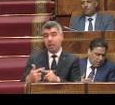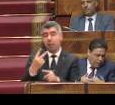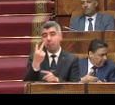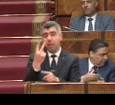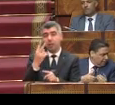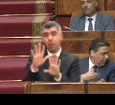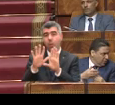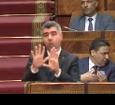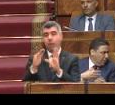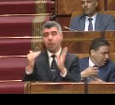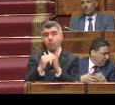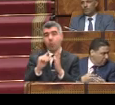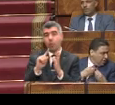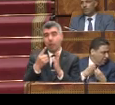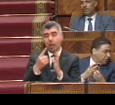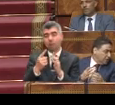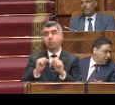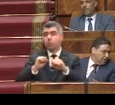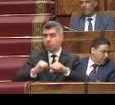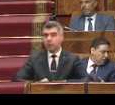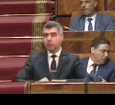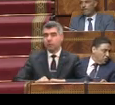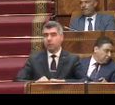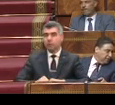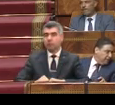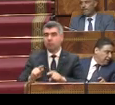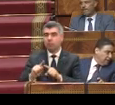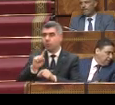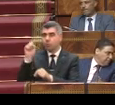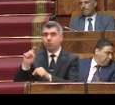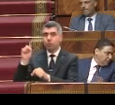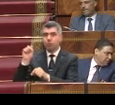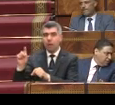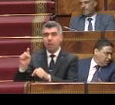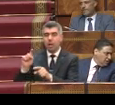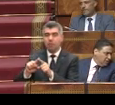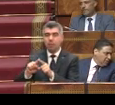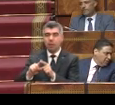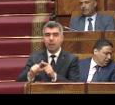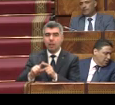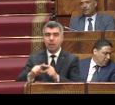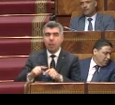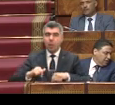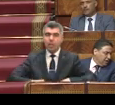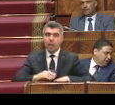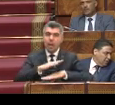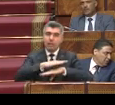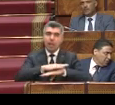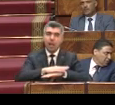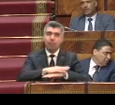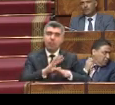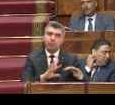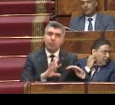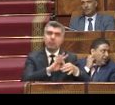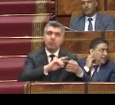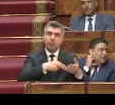الدرهم، ورغم وفاء جميع الشركاء بالتزاماتهم فإن الوزارة لم تلتزم بنود الاتفاقية حيث لم يتم إنجاز